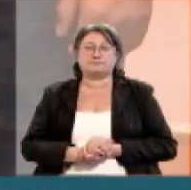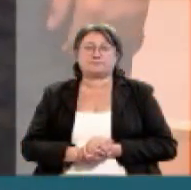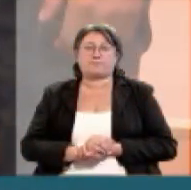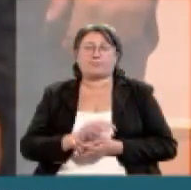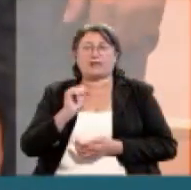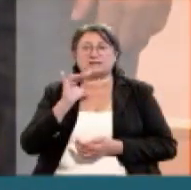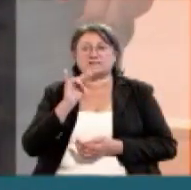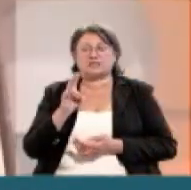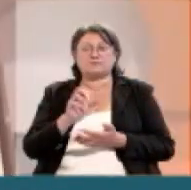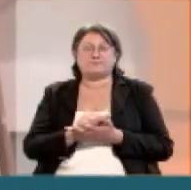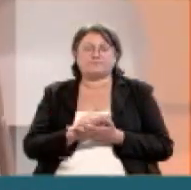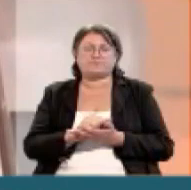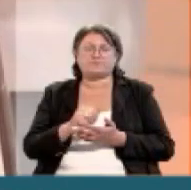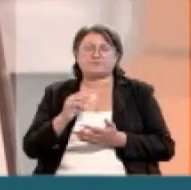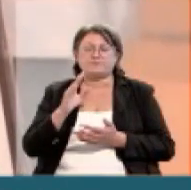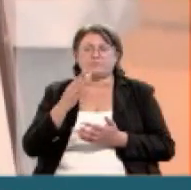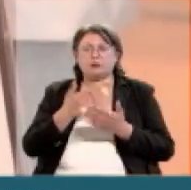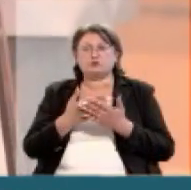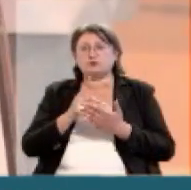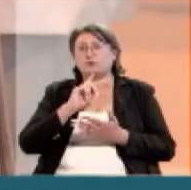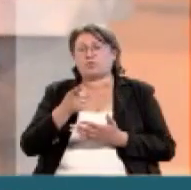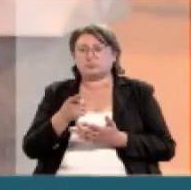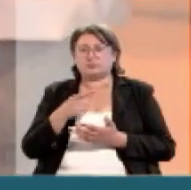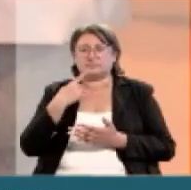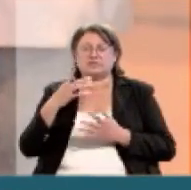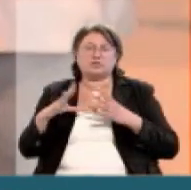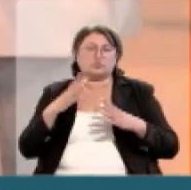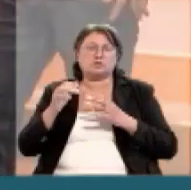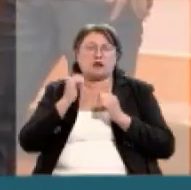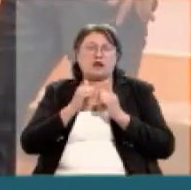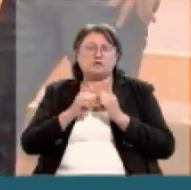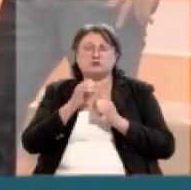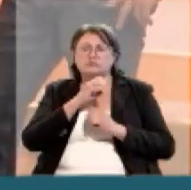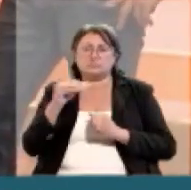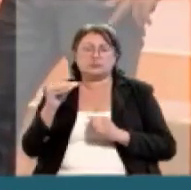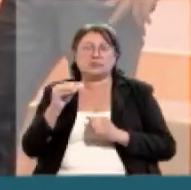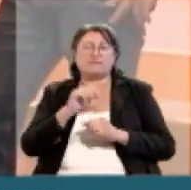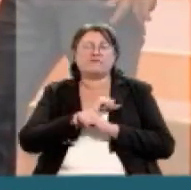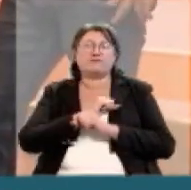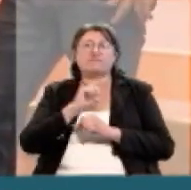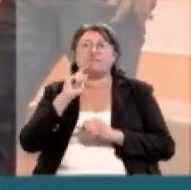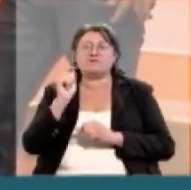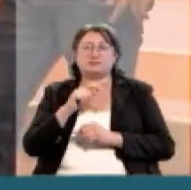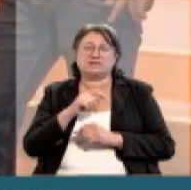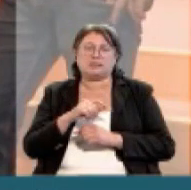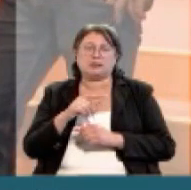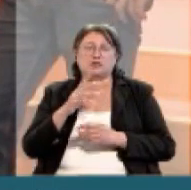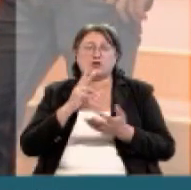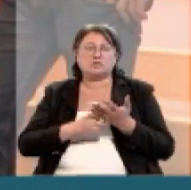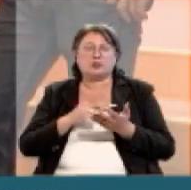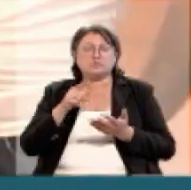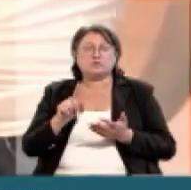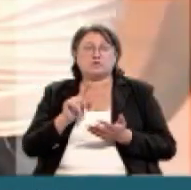Арсений Гизарян бұл спорт түрмен бір жылға жуық айналысып келеді. Күн сайын жаттығу жасап, тек жексенбі күні демалатын айтады. Оған дәлел бала